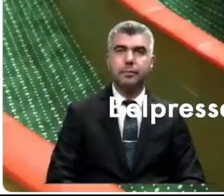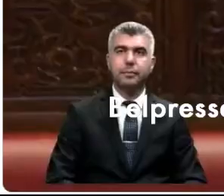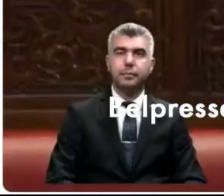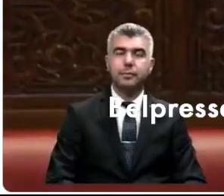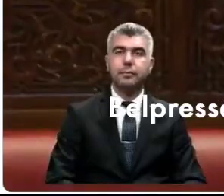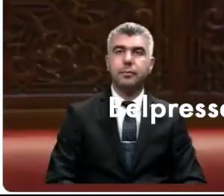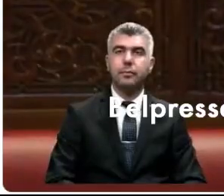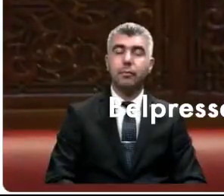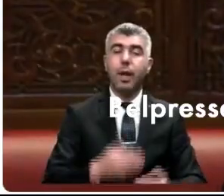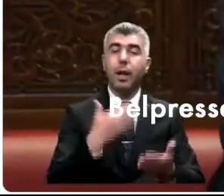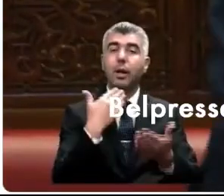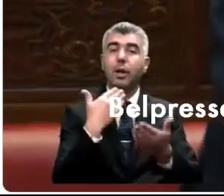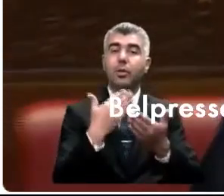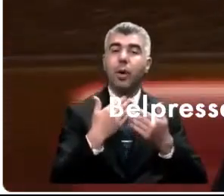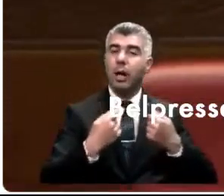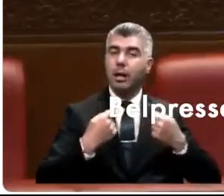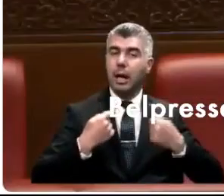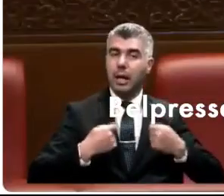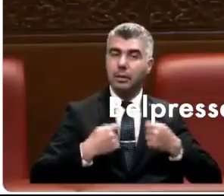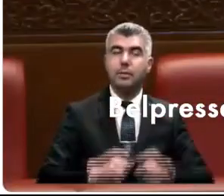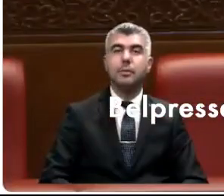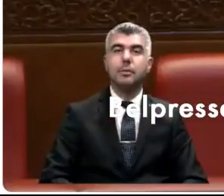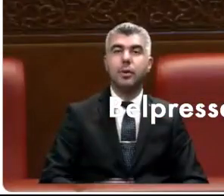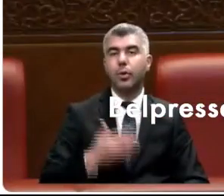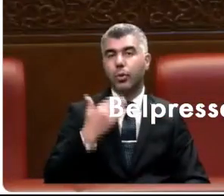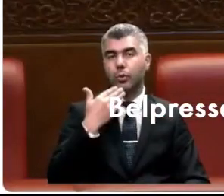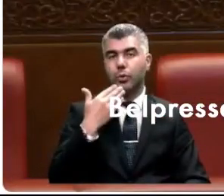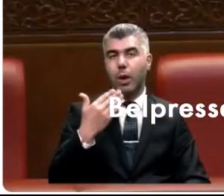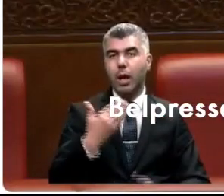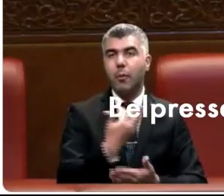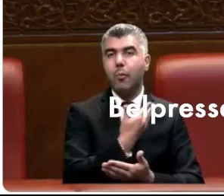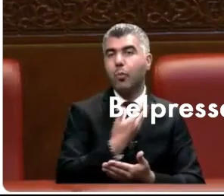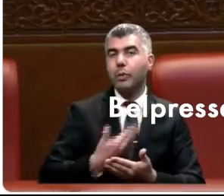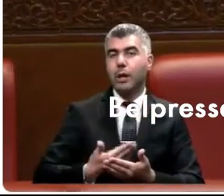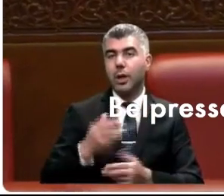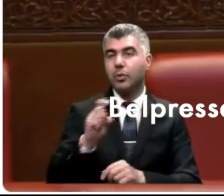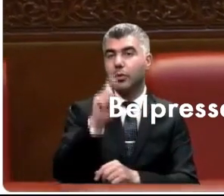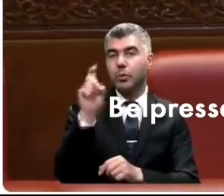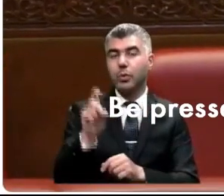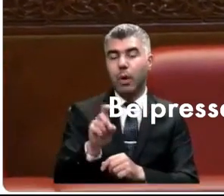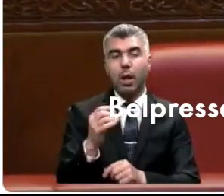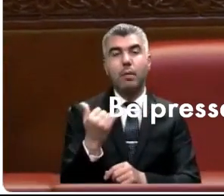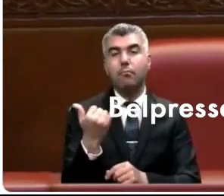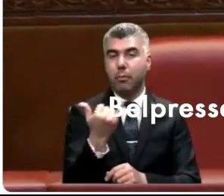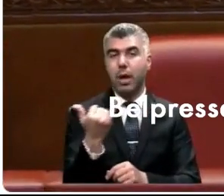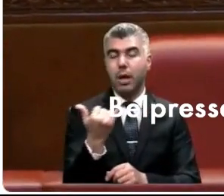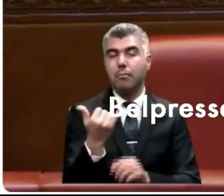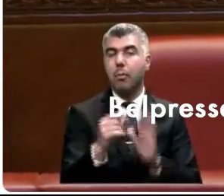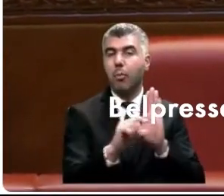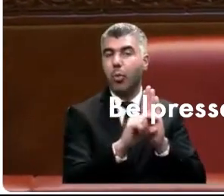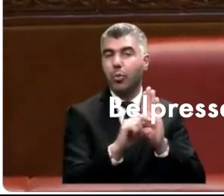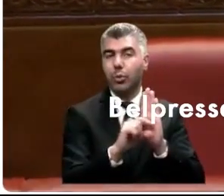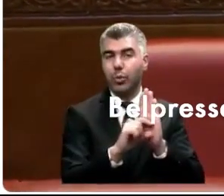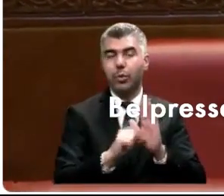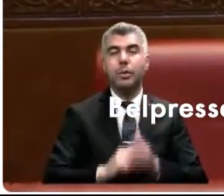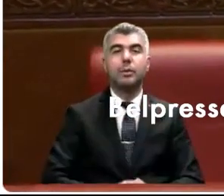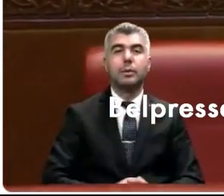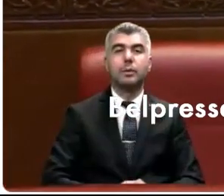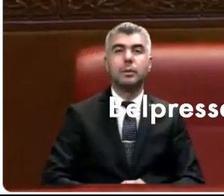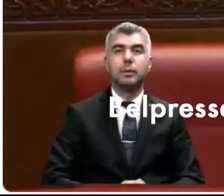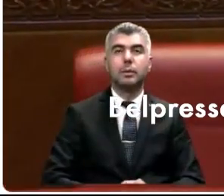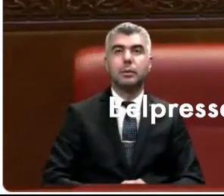شكرا السيد الرئيس شكرا السيد المستشار على هذا السؤال واهميه هذا الموضوع خاصه ان